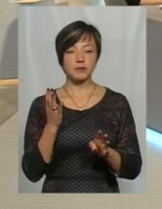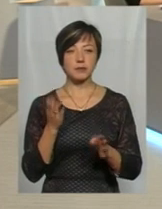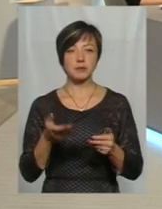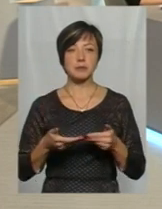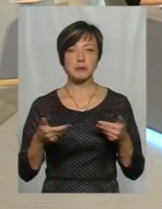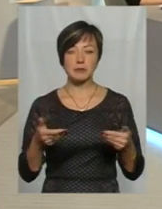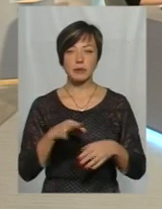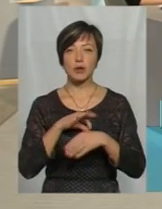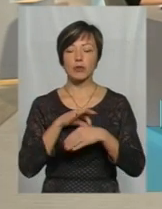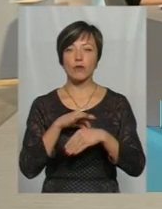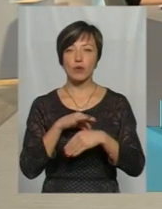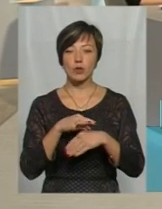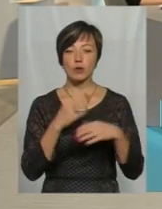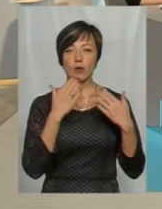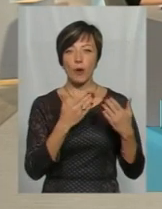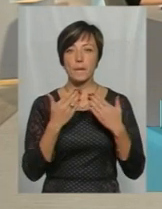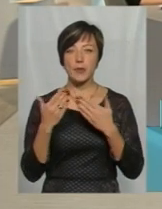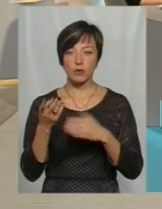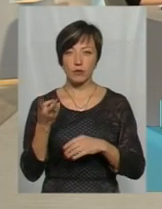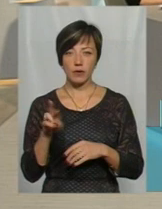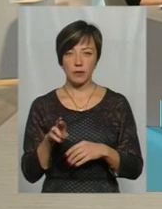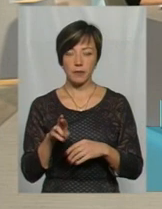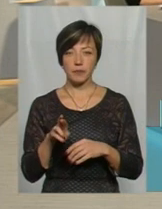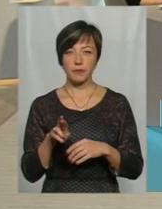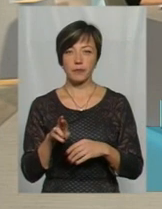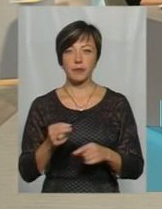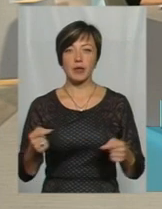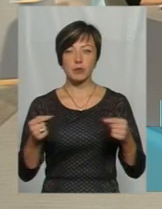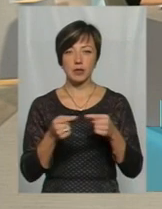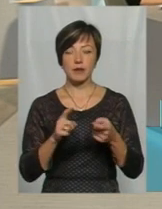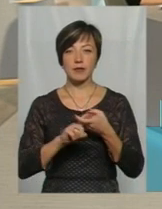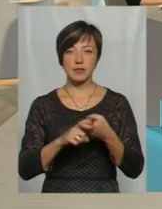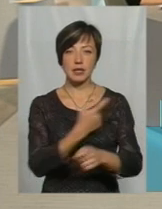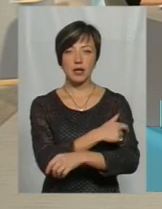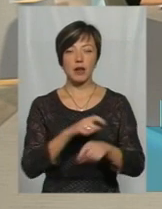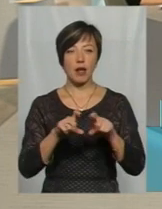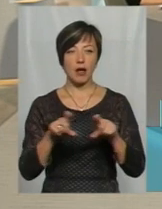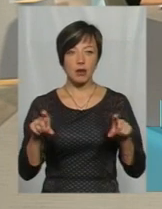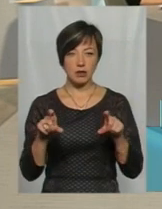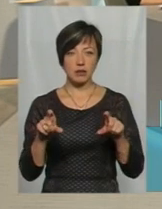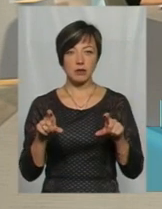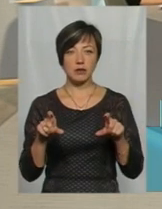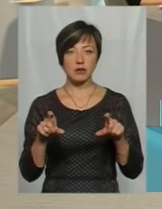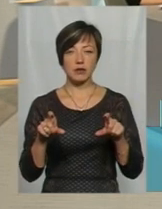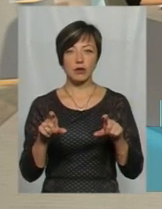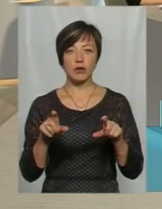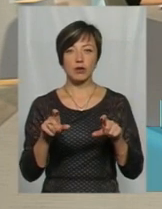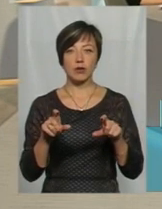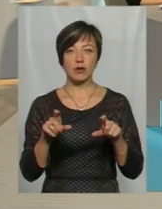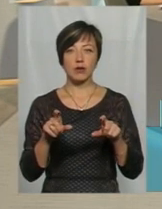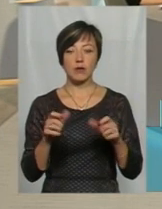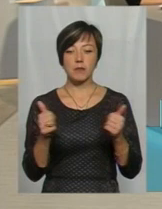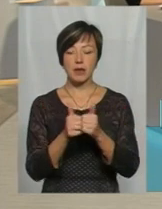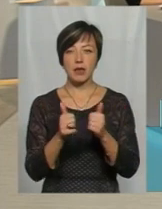ми проводимо опитування безпосередньо в інфекційній лікарні, у ліжка